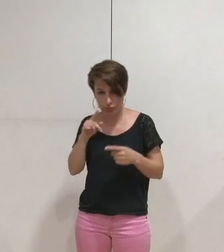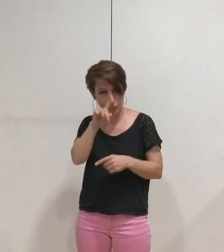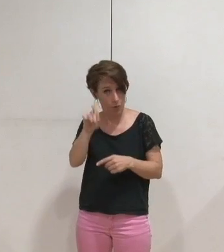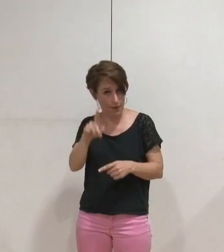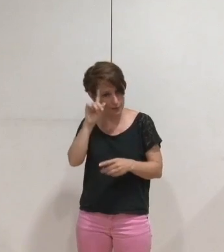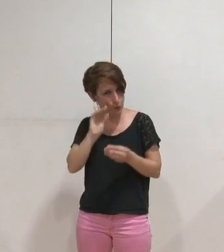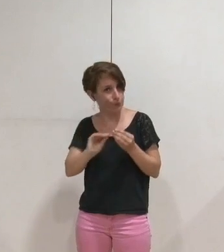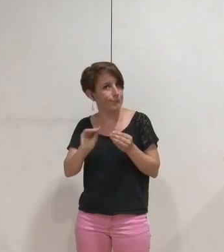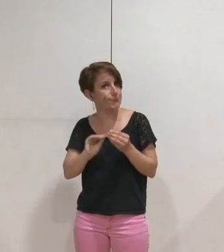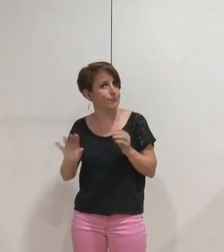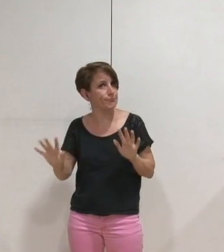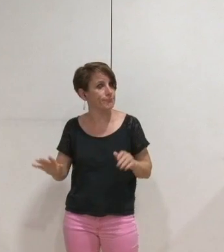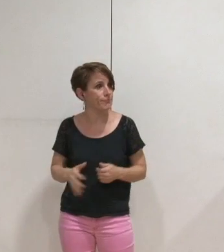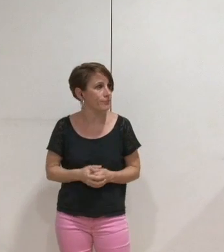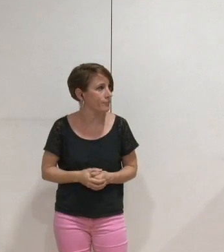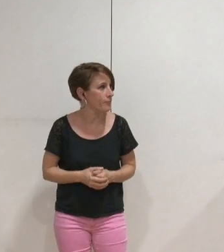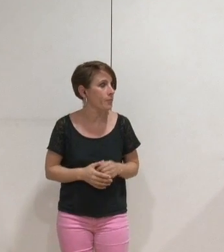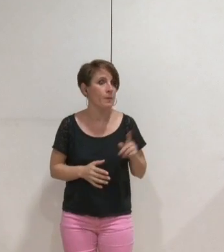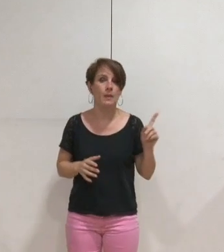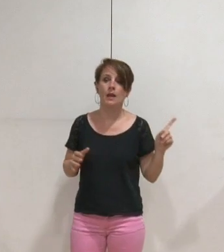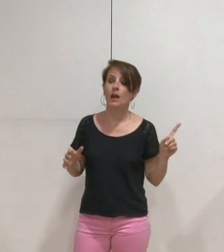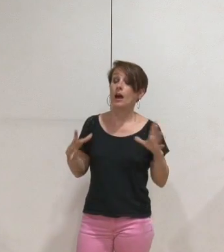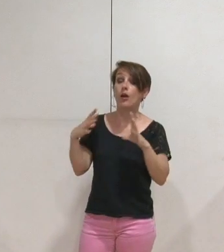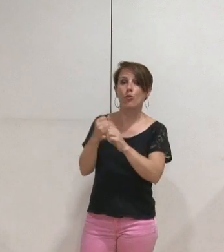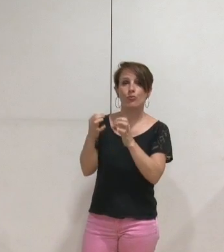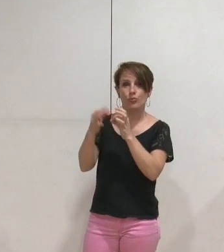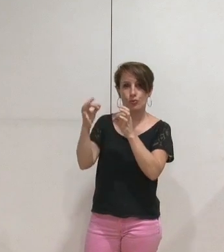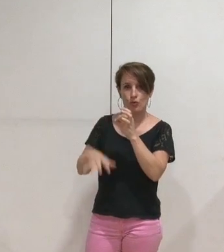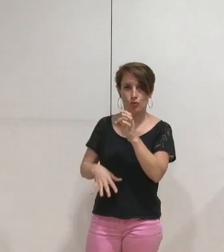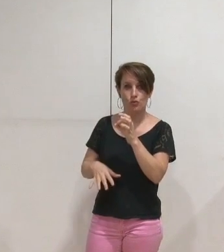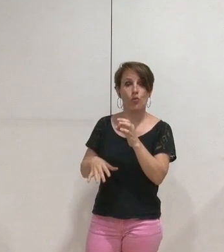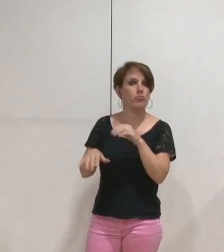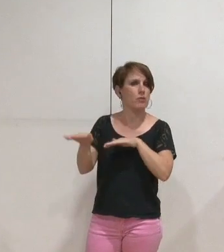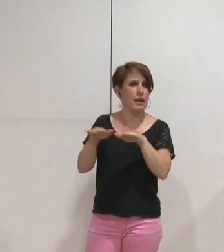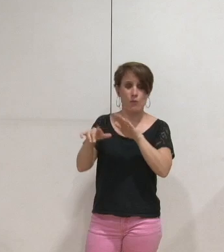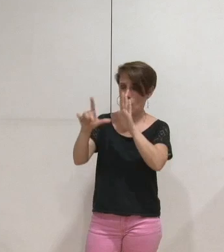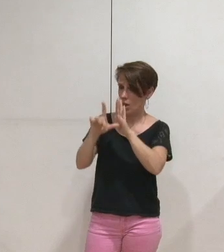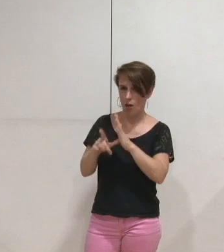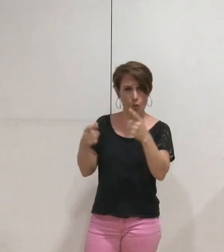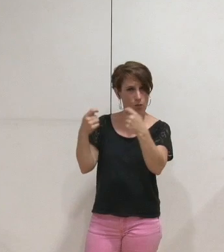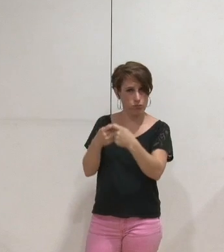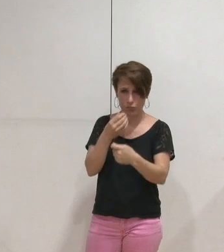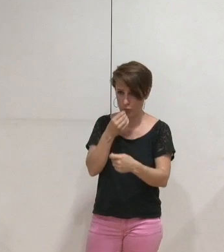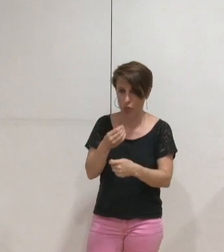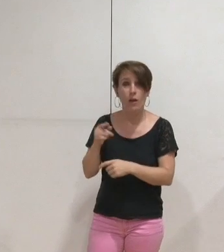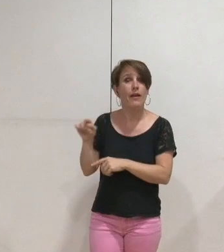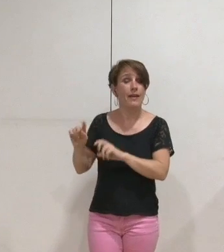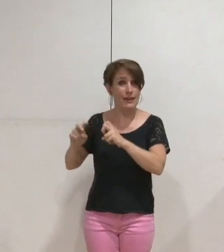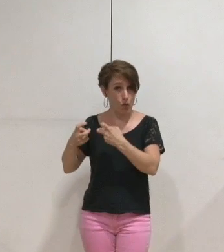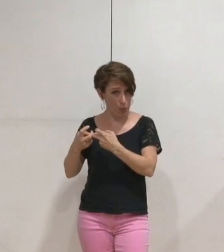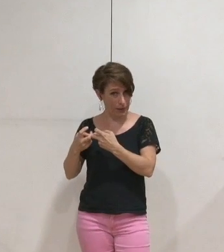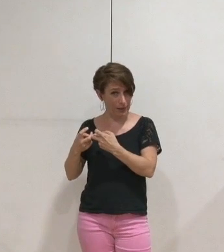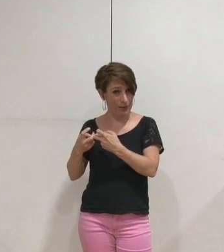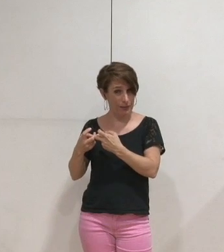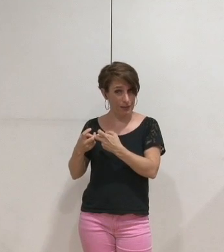pose alors peut-être pour conclure les moyens sont tout à fait légaux et le prix ça a été dit et étudié